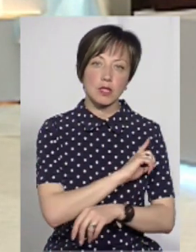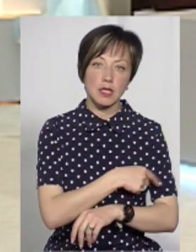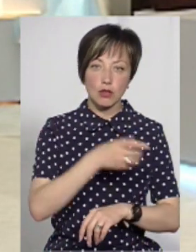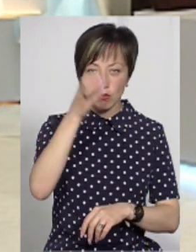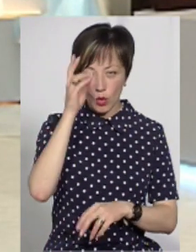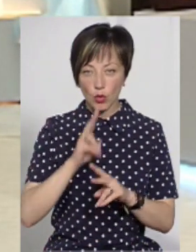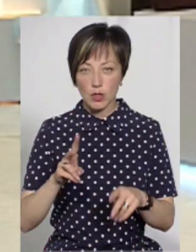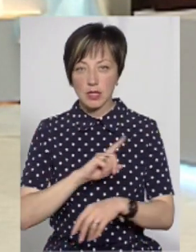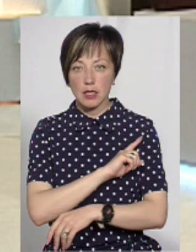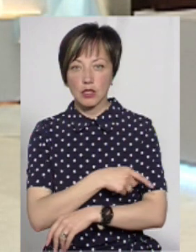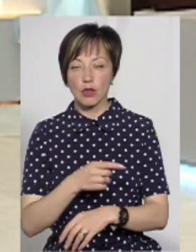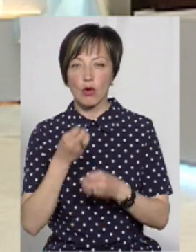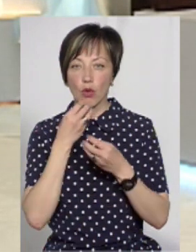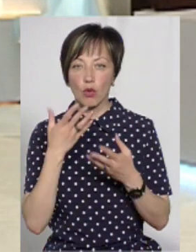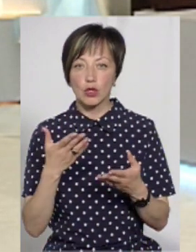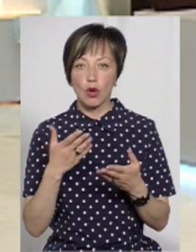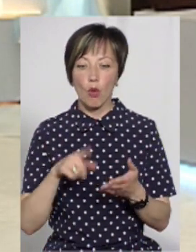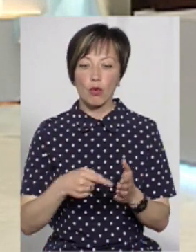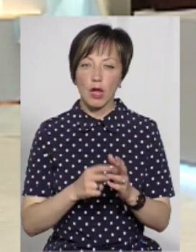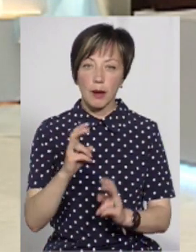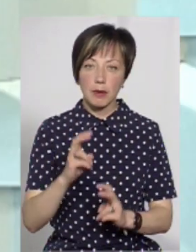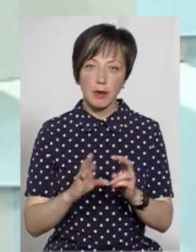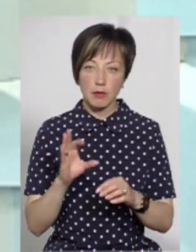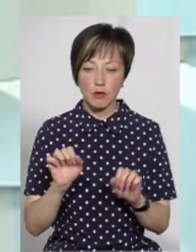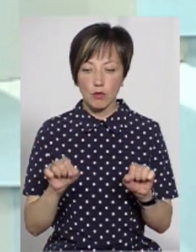в освіті, хтось сильніший, там в когось є хороше комунальне